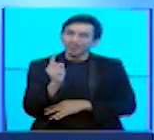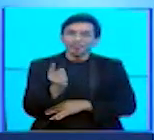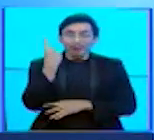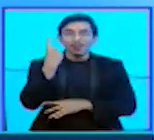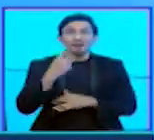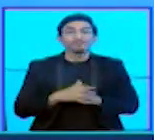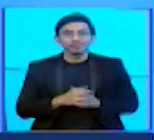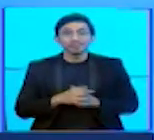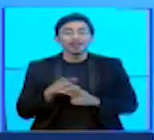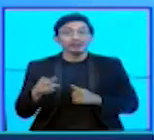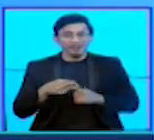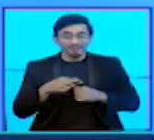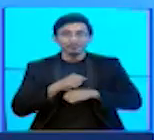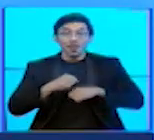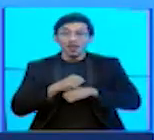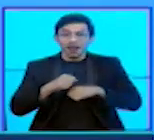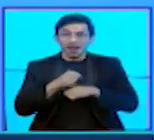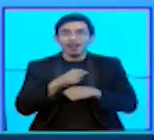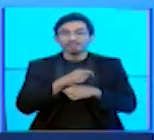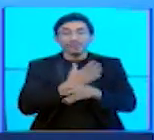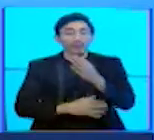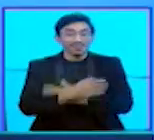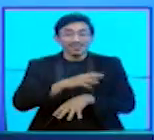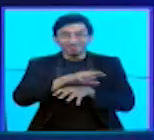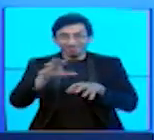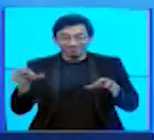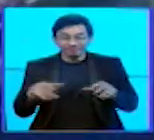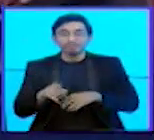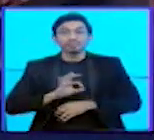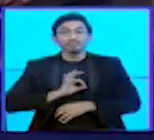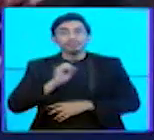olahraga antar kaum difabilitas.